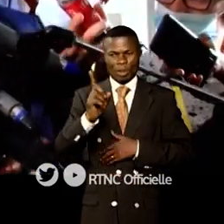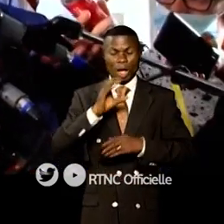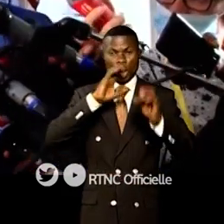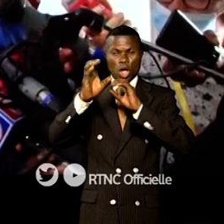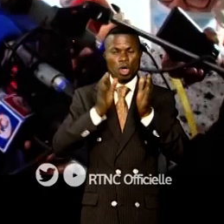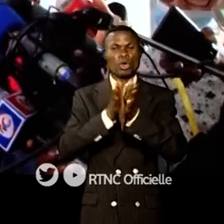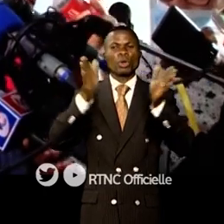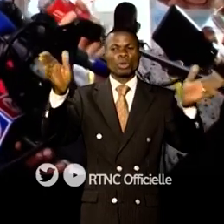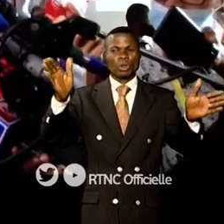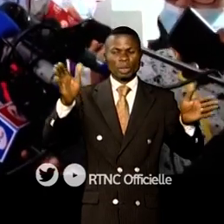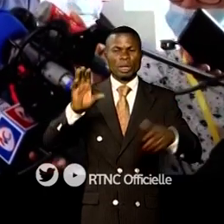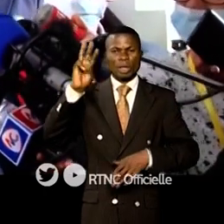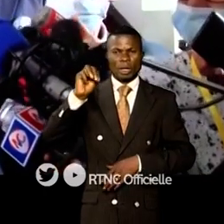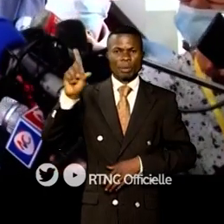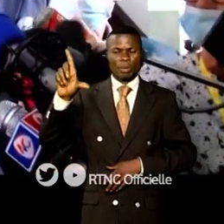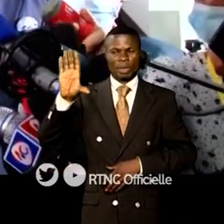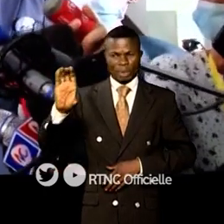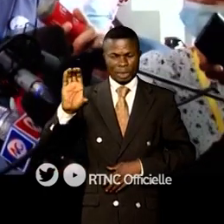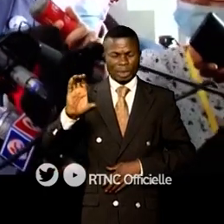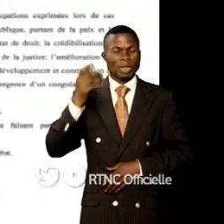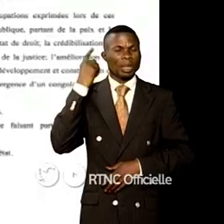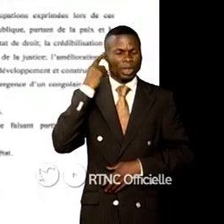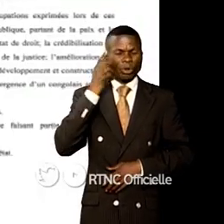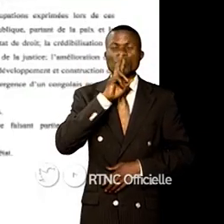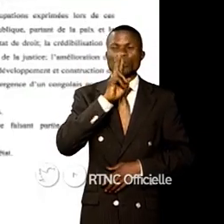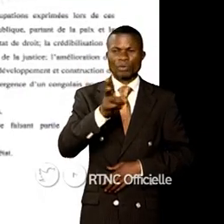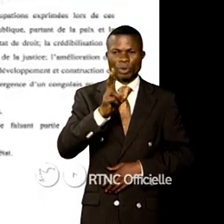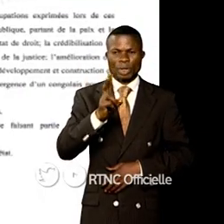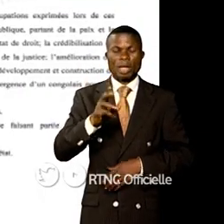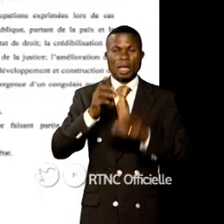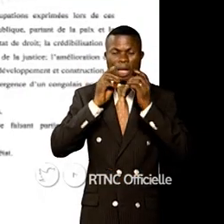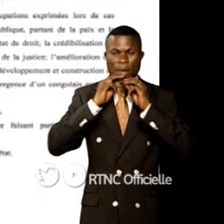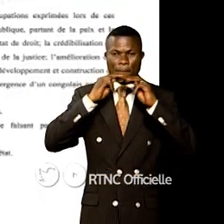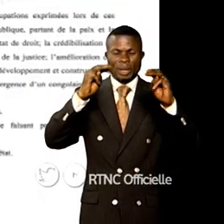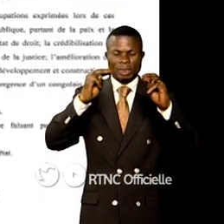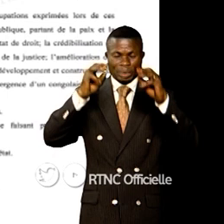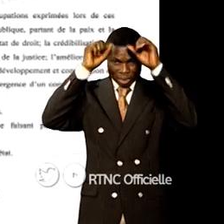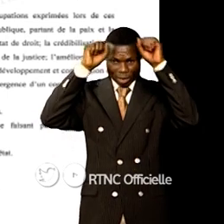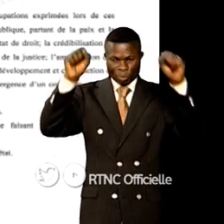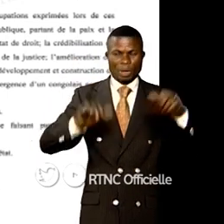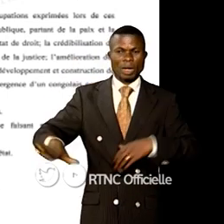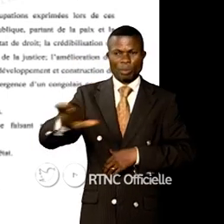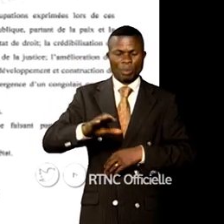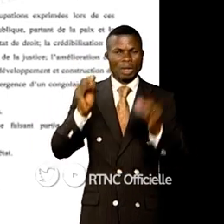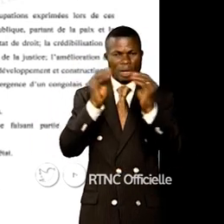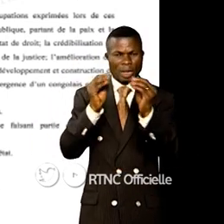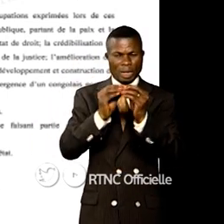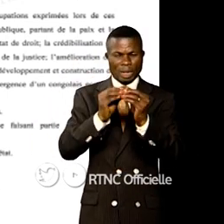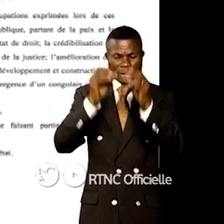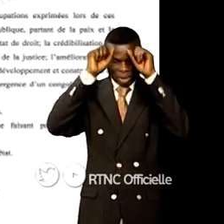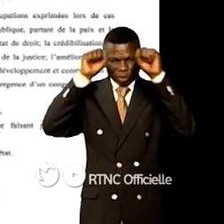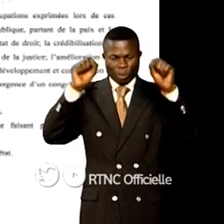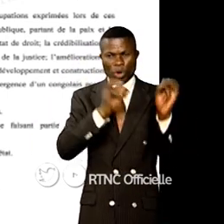communiqué officiel, le MLC dit avoir suivi avec attention l'adresse du président de la République à la nation à l'issue des consultations